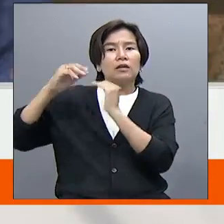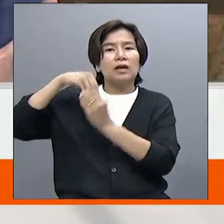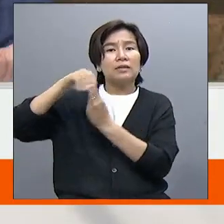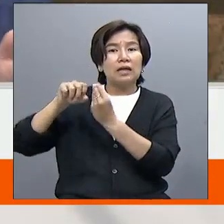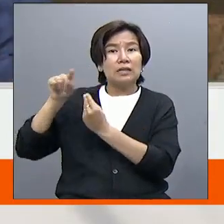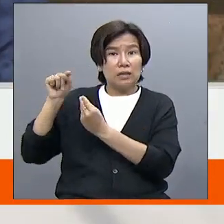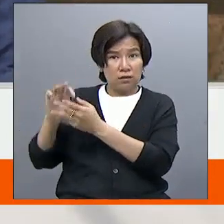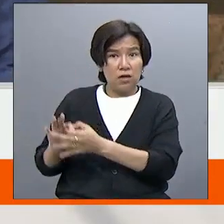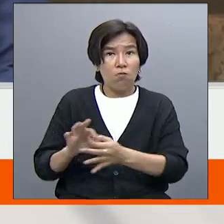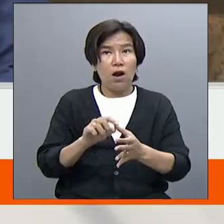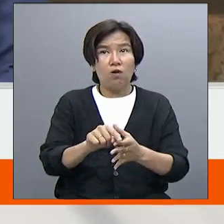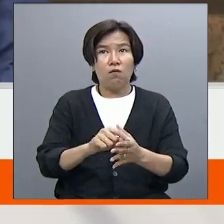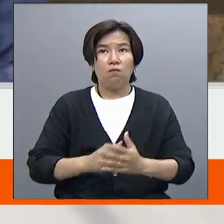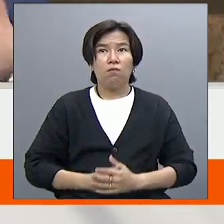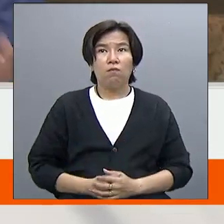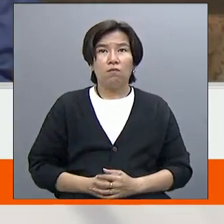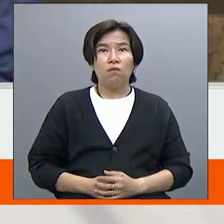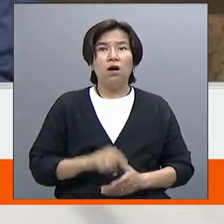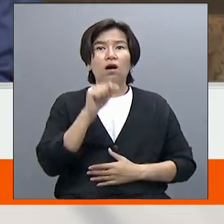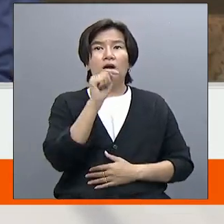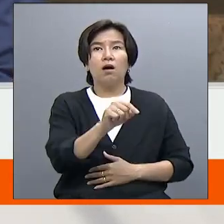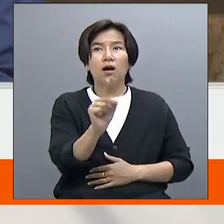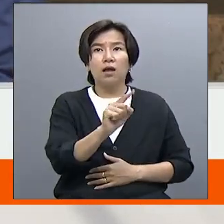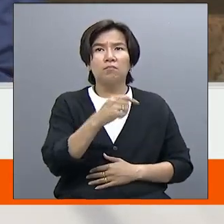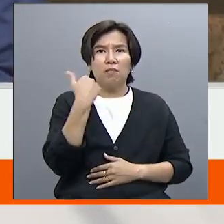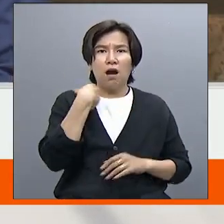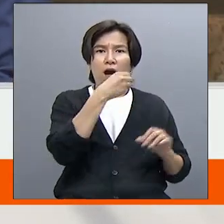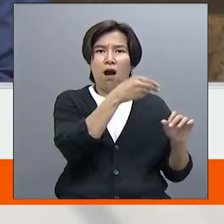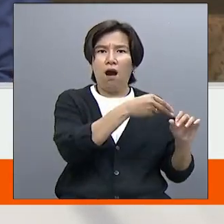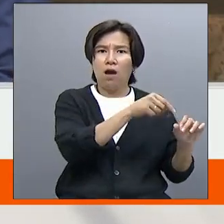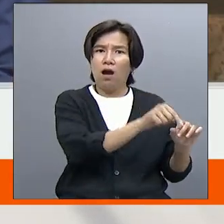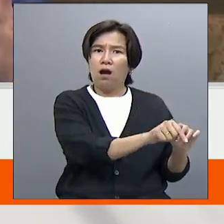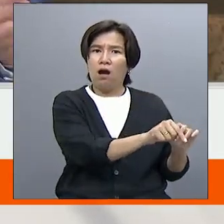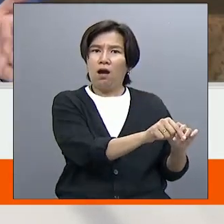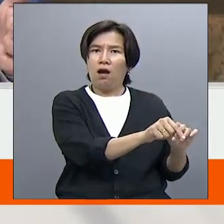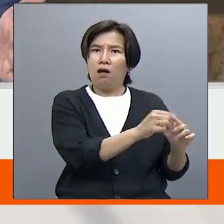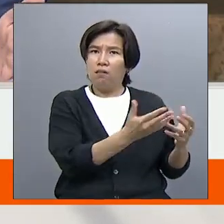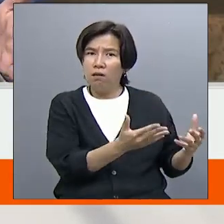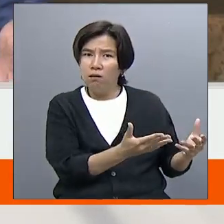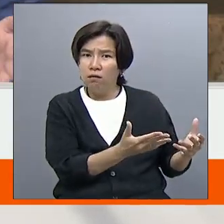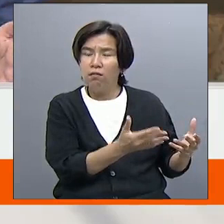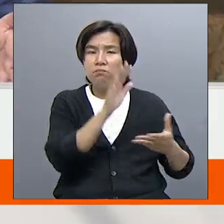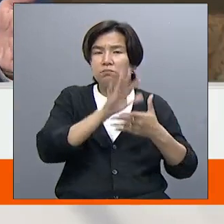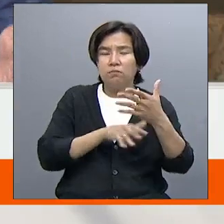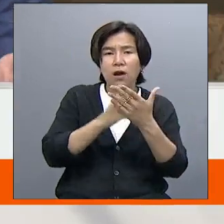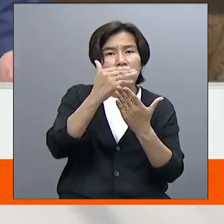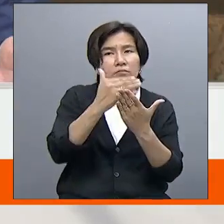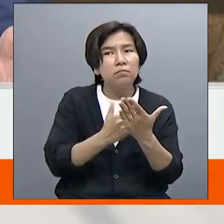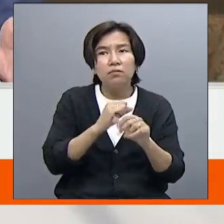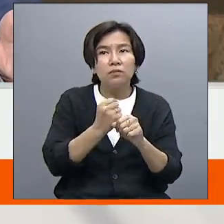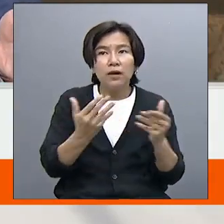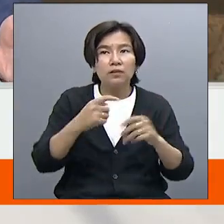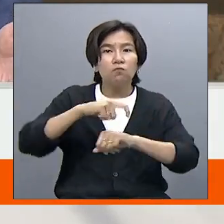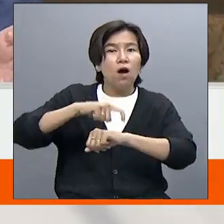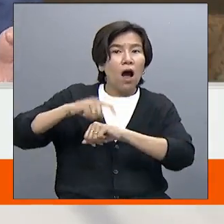มาดีคะเพราะว่าอย่างอย่างพื้นที่สีเข้มเนี่ยคือมีแหล่งน้ำมันอยู่ด้วยตรงนี้เนี่ยมันๆทำให้จะต้องวางแนวทางไว้เผื่อในอนาคต